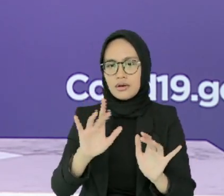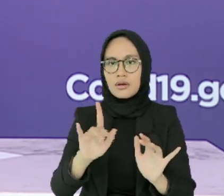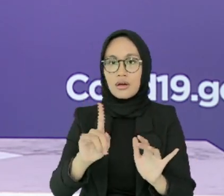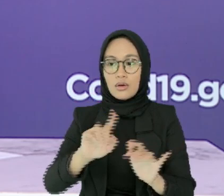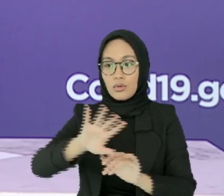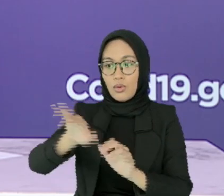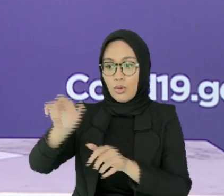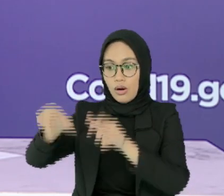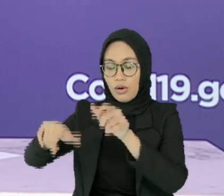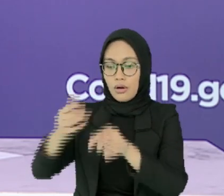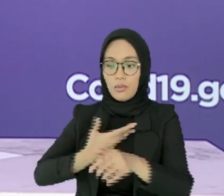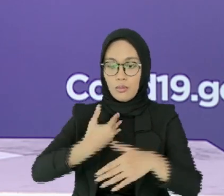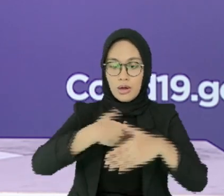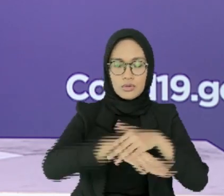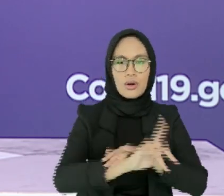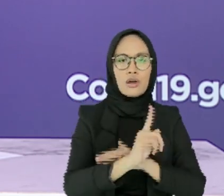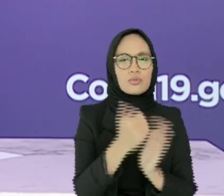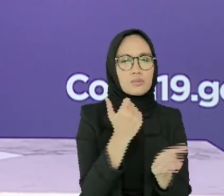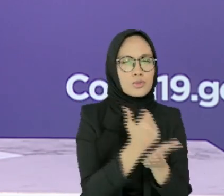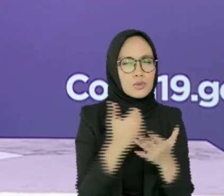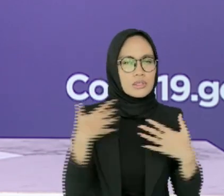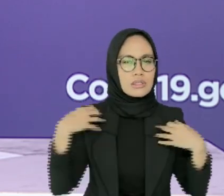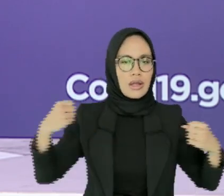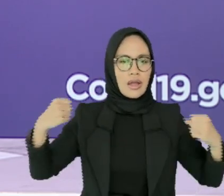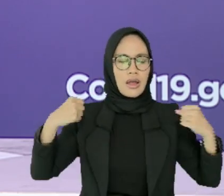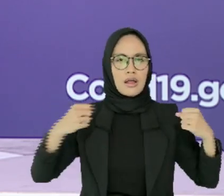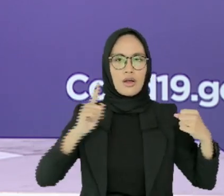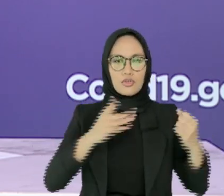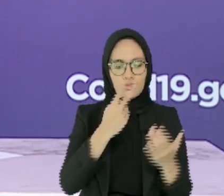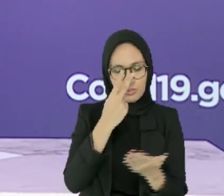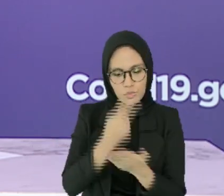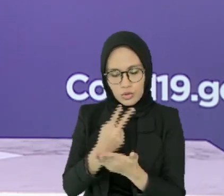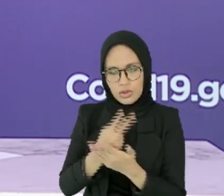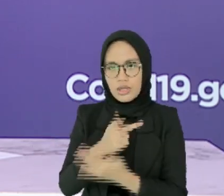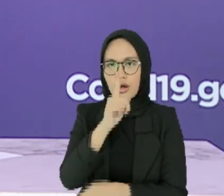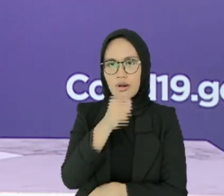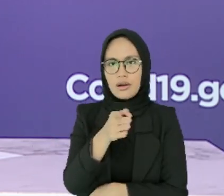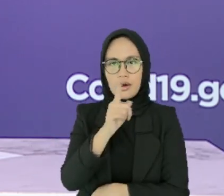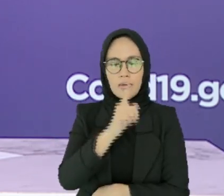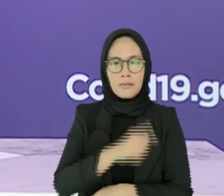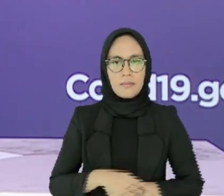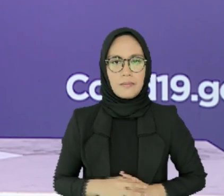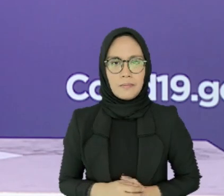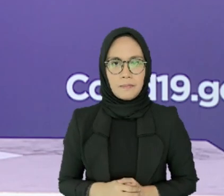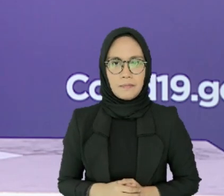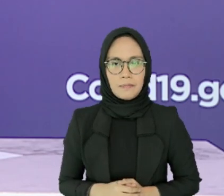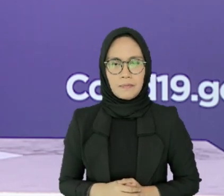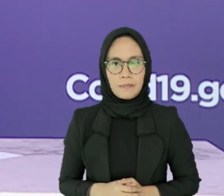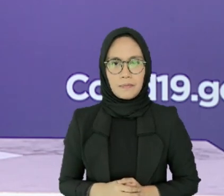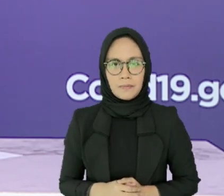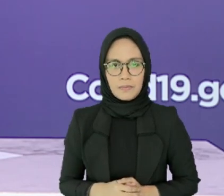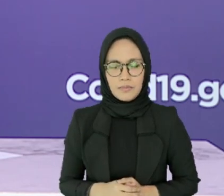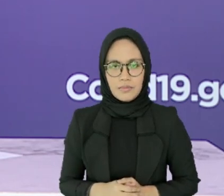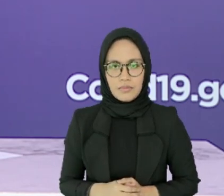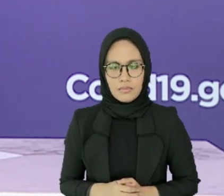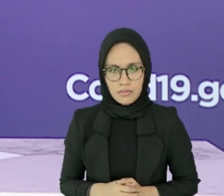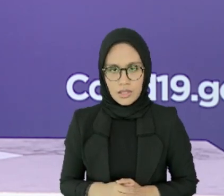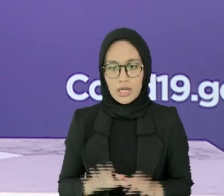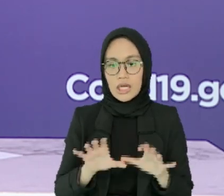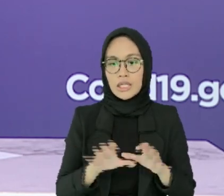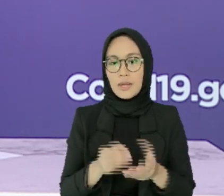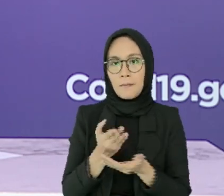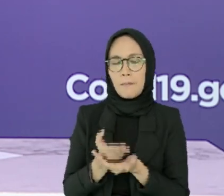sehat khusus terkait karantina pelaku internasional akan diawasi oleh Kantor Kesehatan Pelabuhan